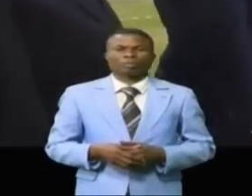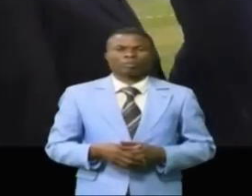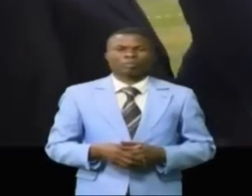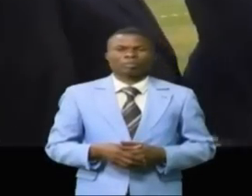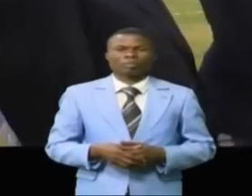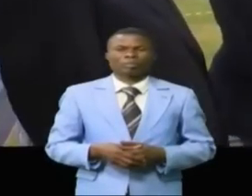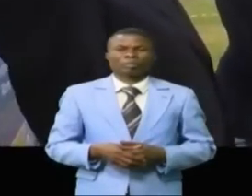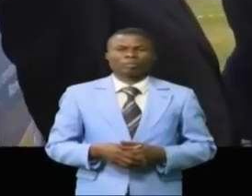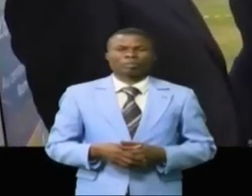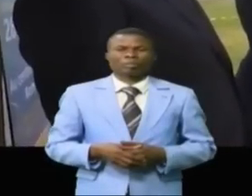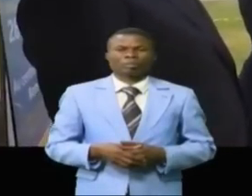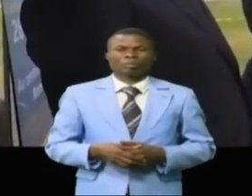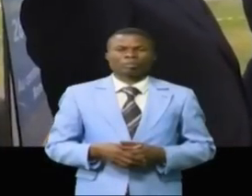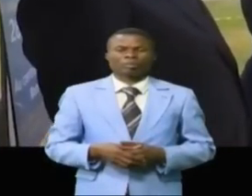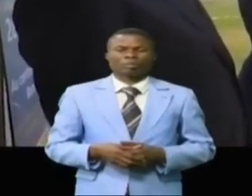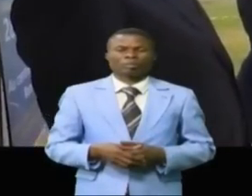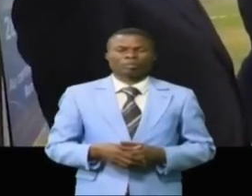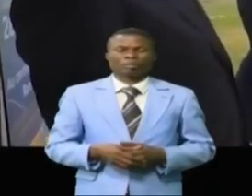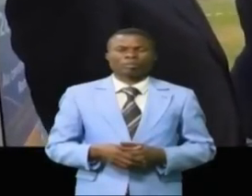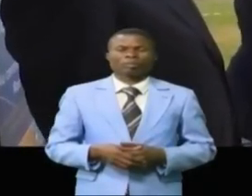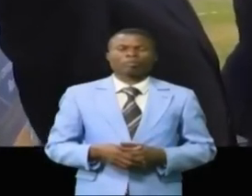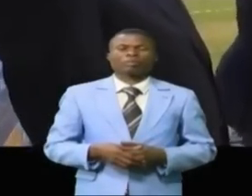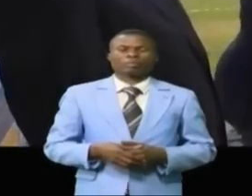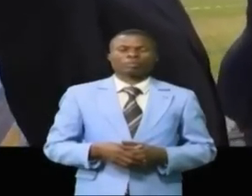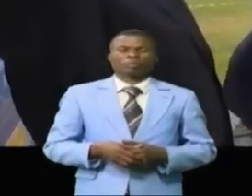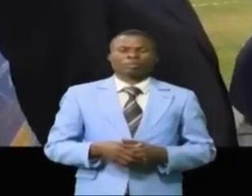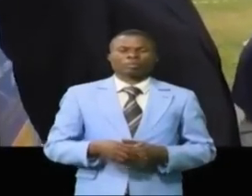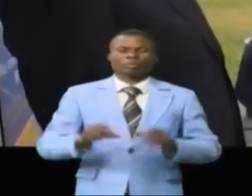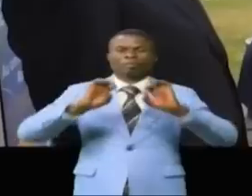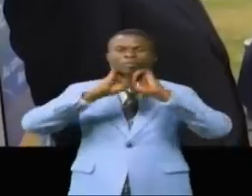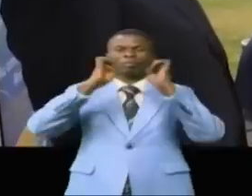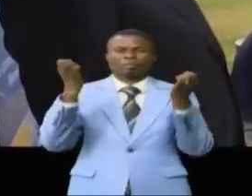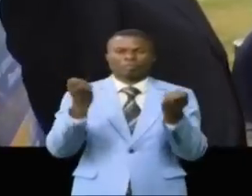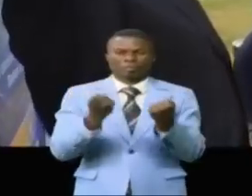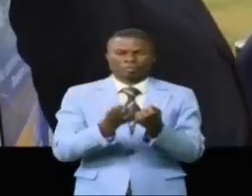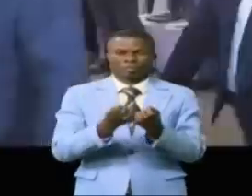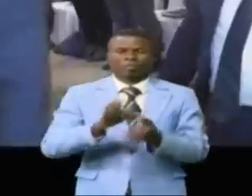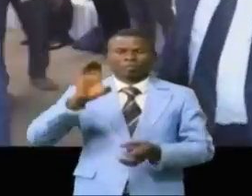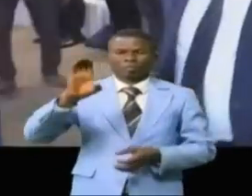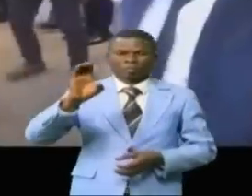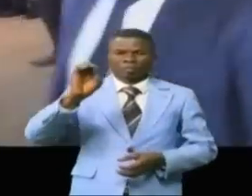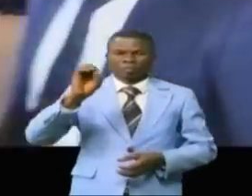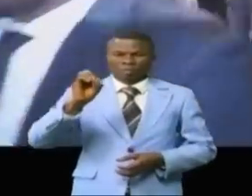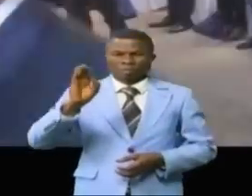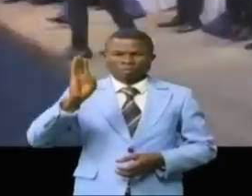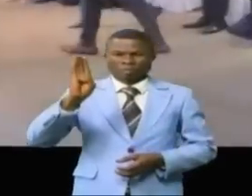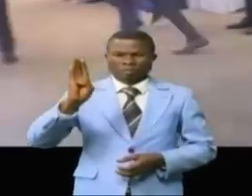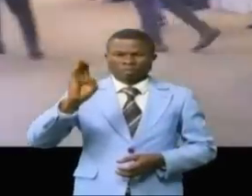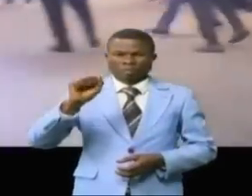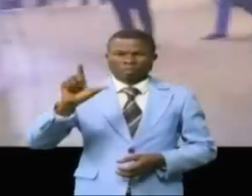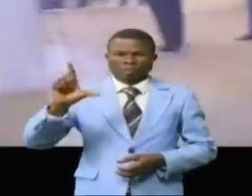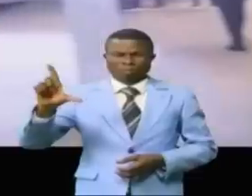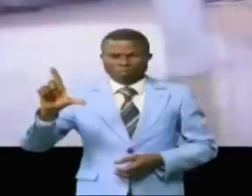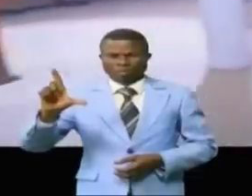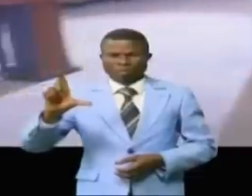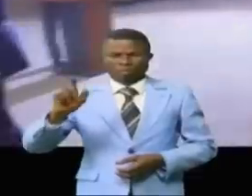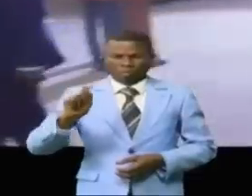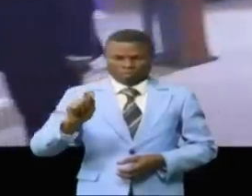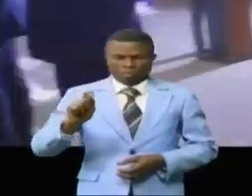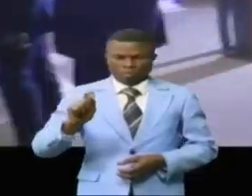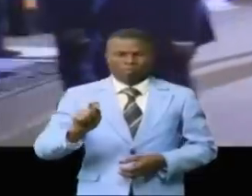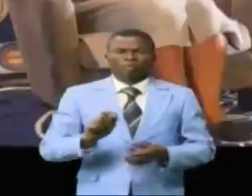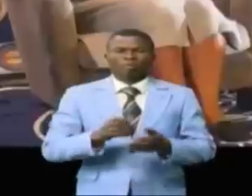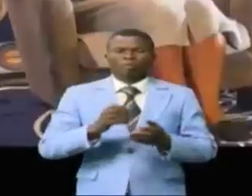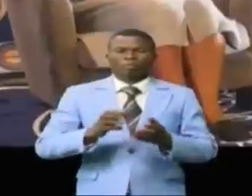Réfléchir sur les normes d'approvisionnement responsables de l'entreprise générale du cobalt, une filière de l'AGEC Mines qui a le